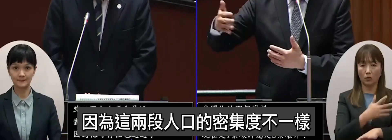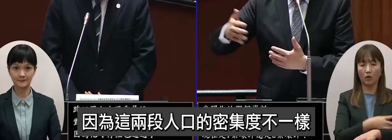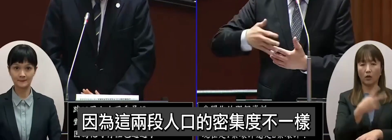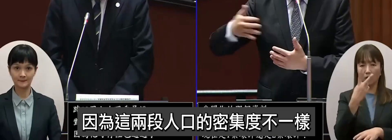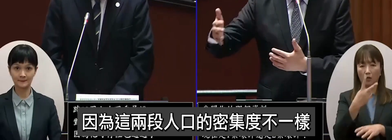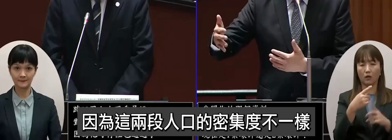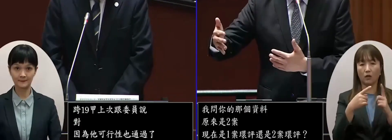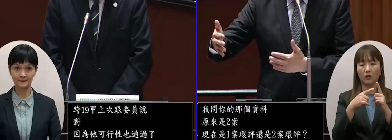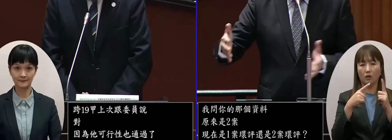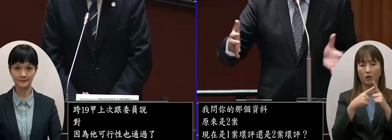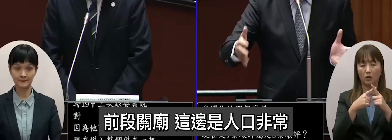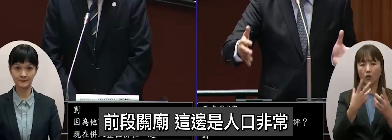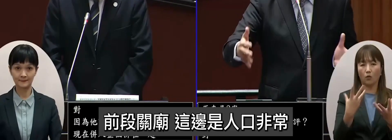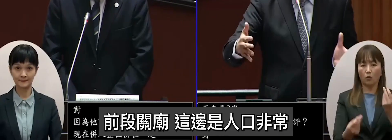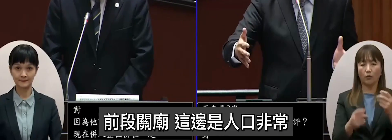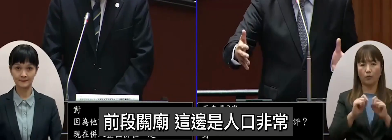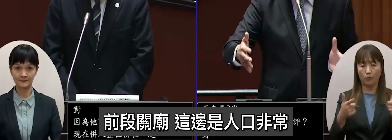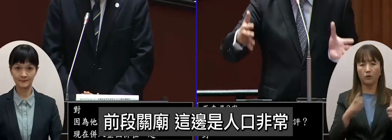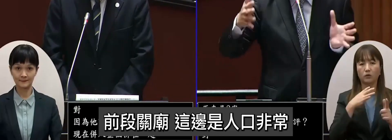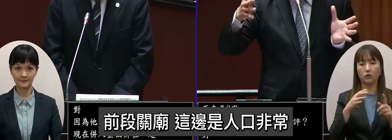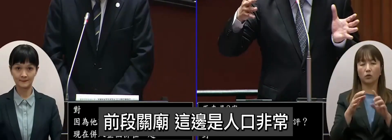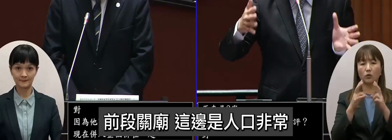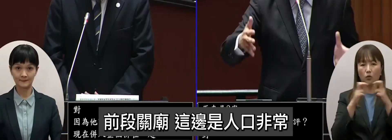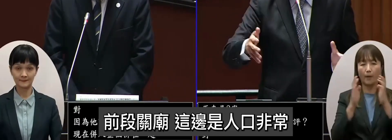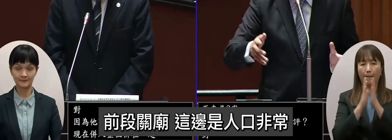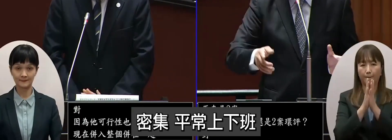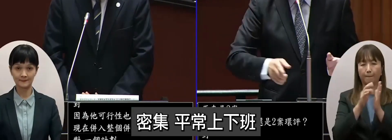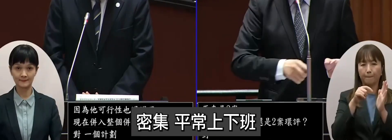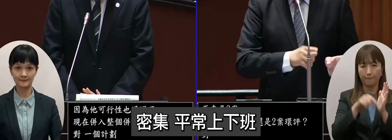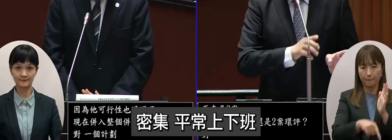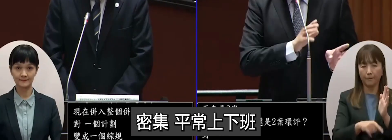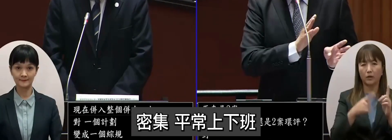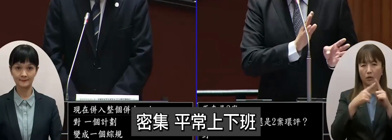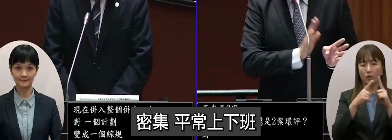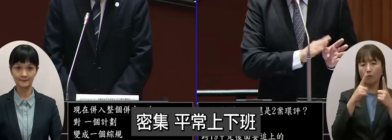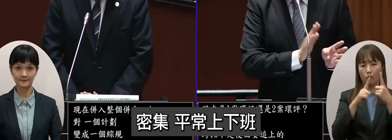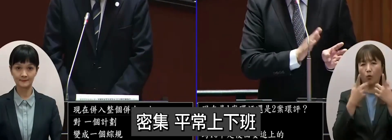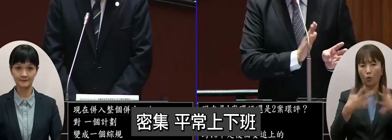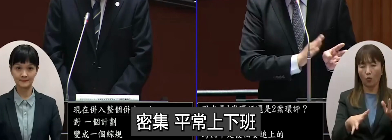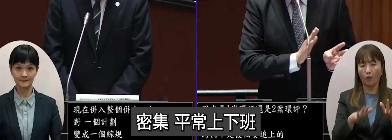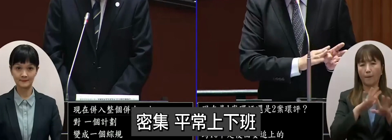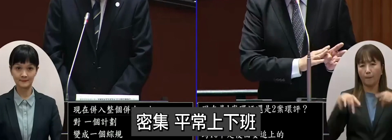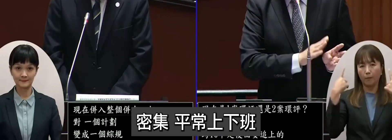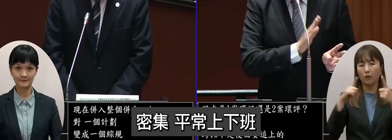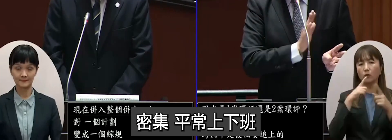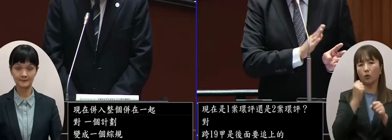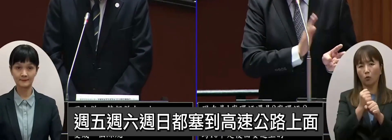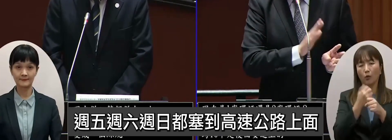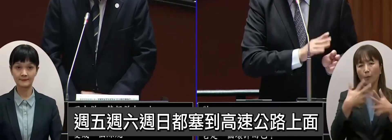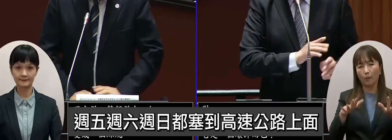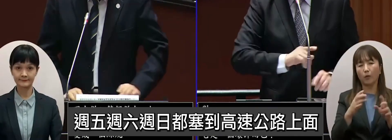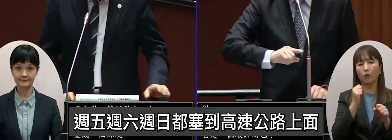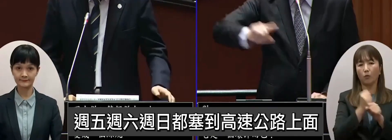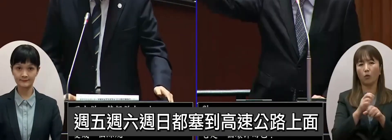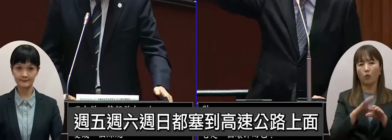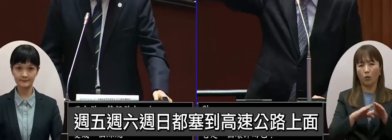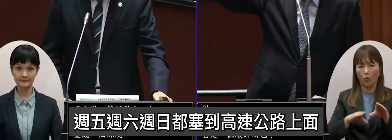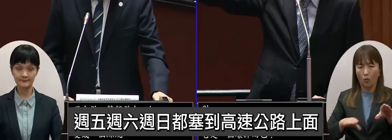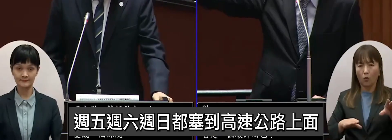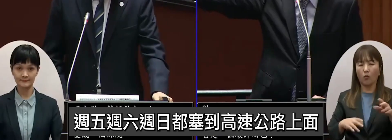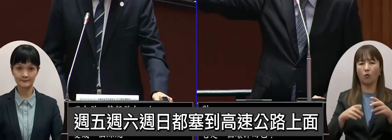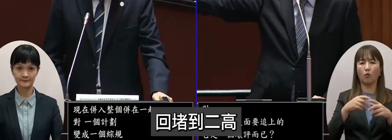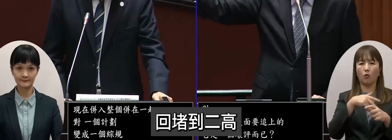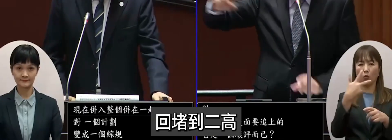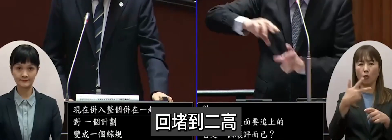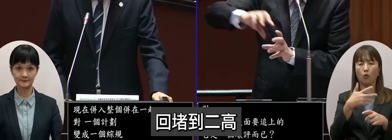密集度不一样，前段关庙这边是人口非常密集，嘿，平庸溪上下班甲拜五拜六礼拜拢塞到高速